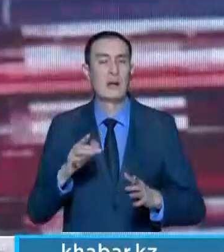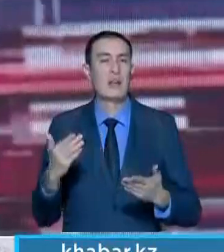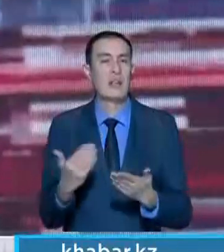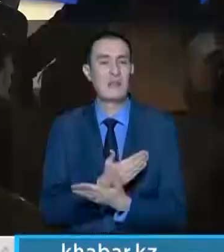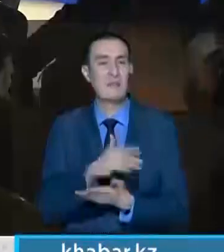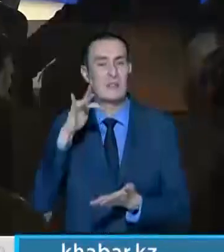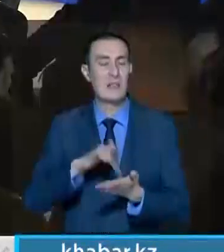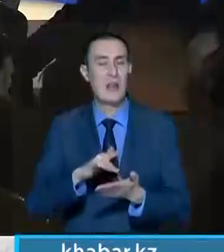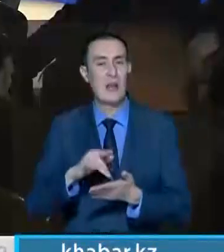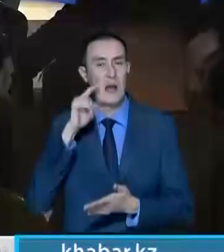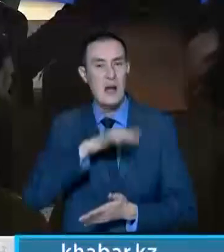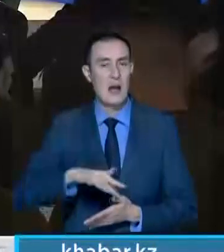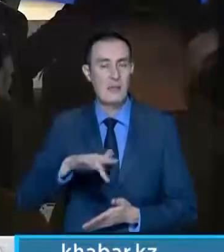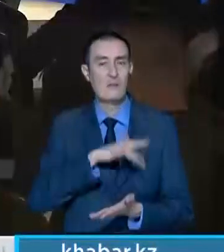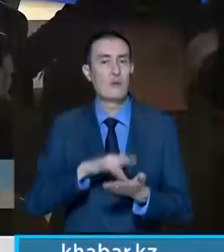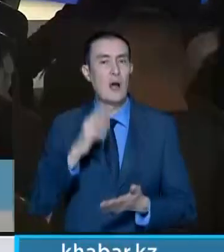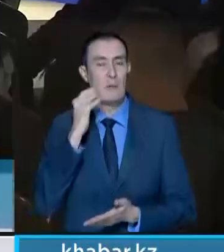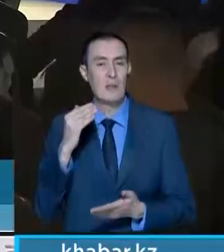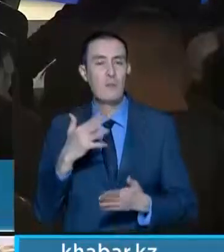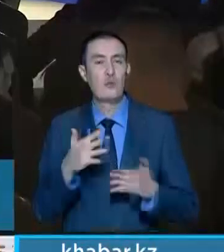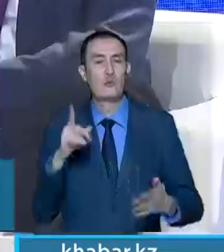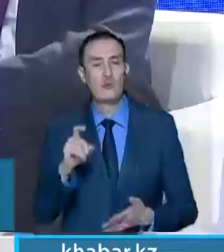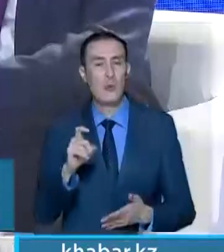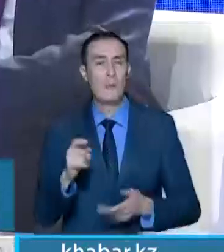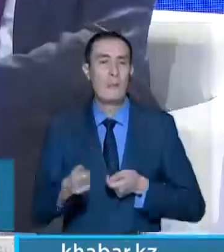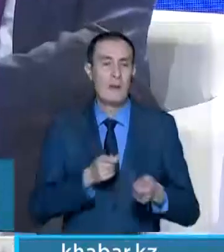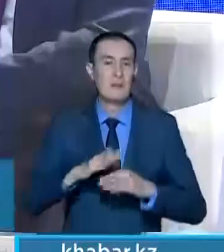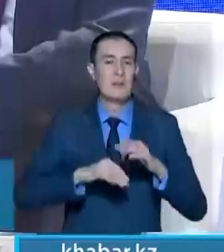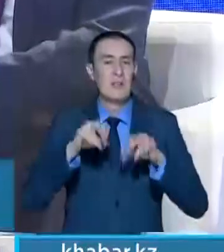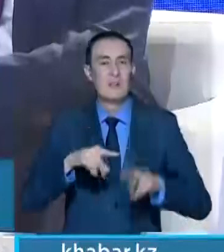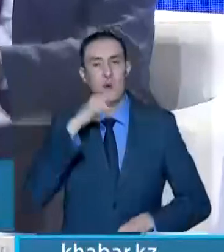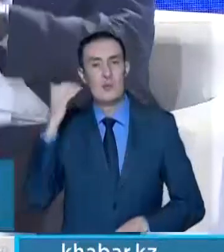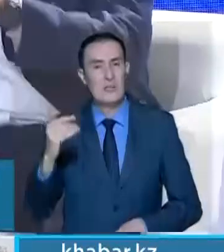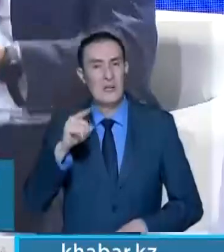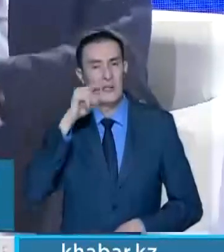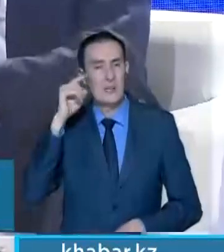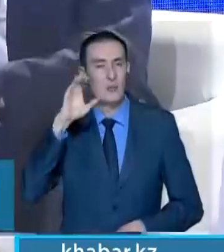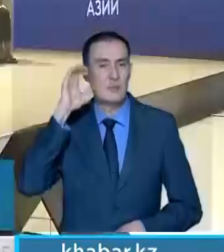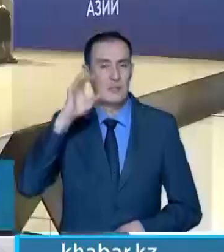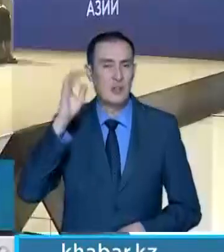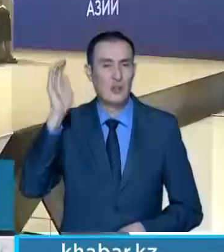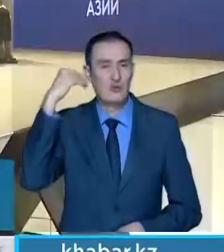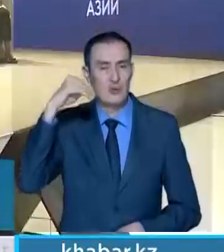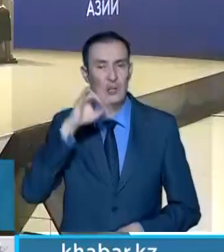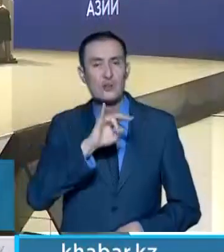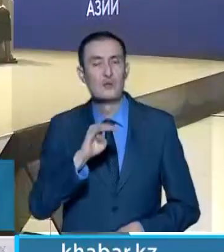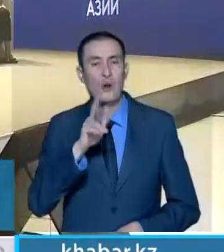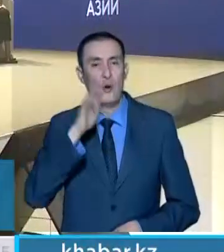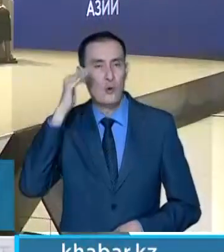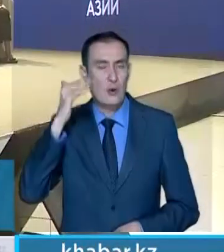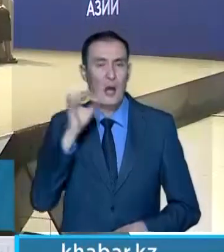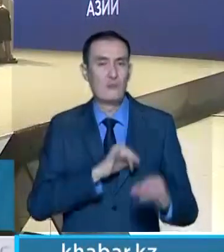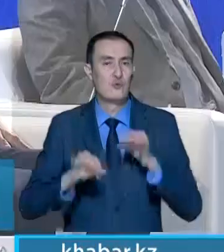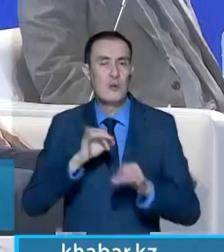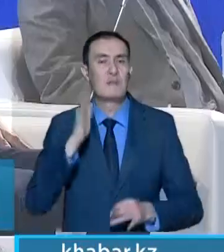«Креативная Центральная Азия», который проходит в Алматы. Более 100 арт-менеджеров и экспертов из России, Кыргызстана, Узбекистана, Таджикистана и Южной Кореи